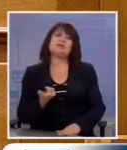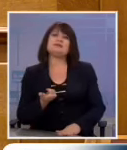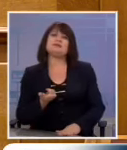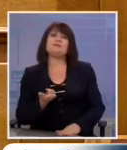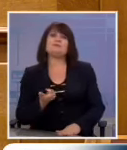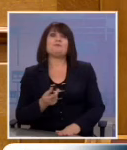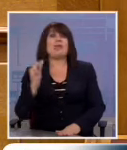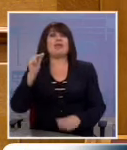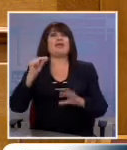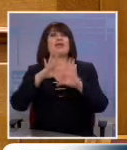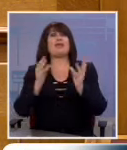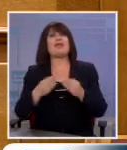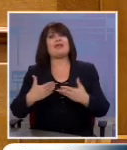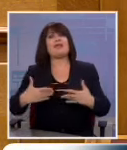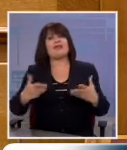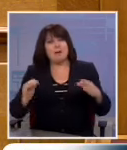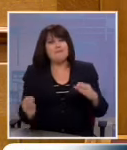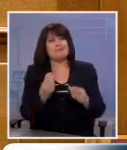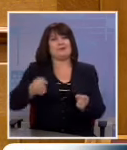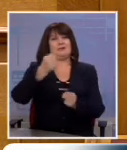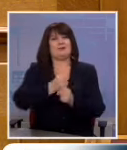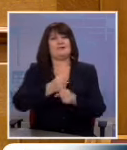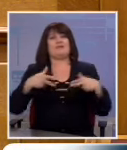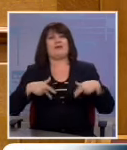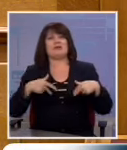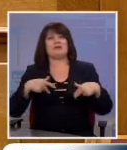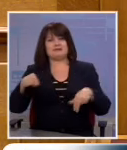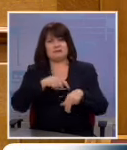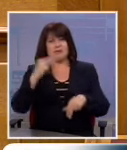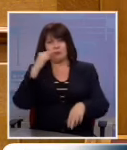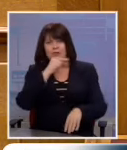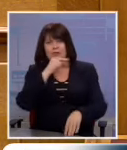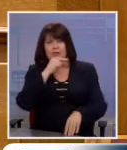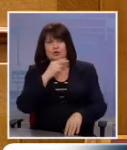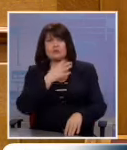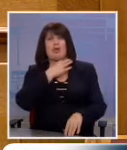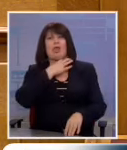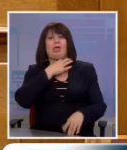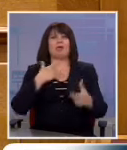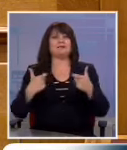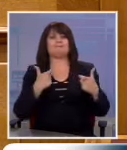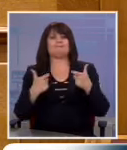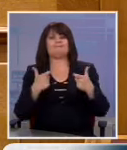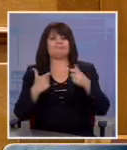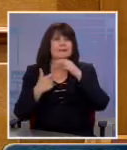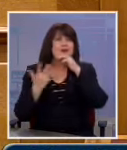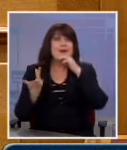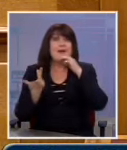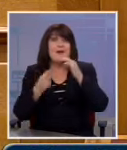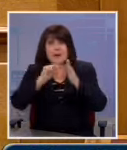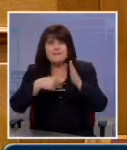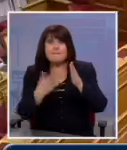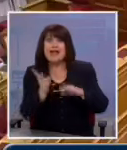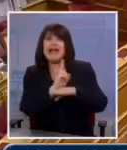και τους στάζατε όλα αυτά που τους στάζατε για να εκλεγείτε? Και σήμερα ο Πρωθυπουργός σας έχει εγκλωβιστεί, γιατί το υπέγραψε